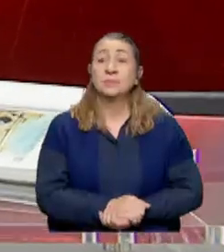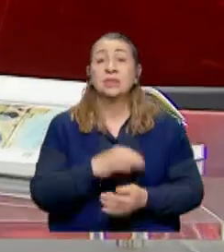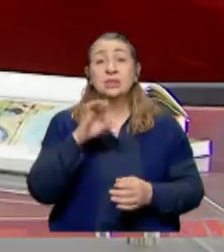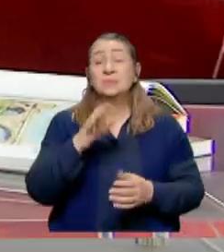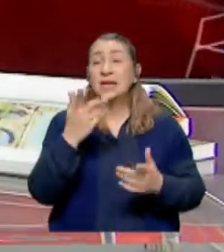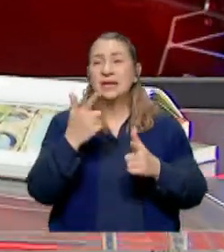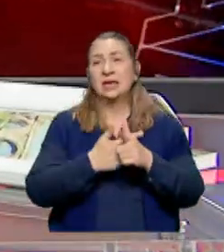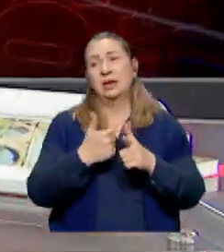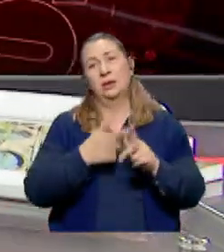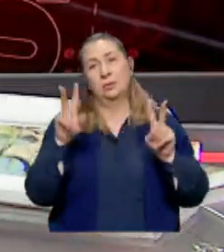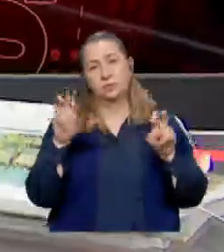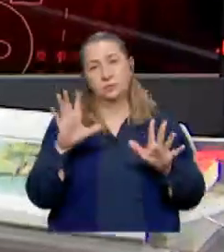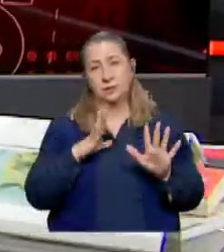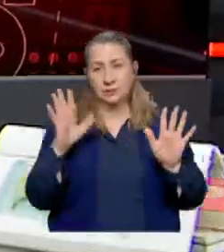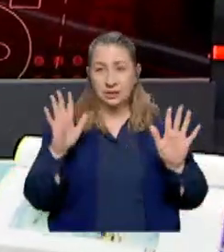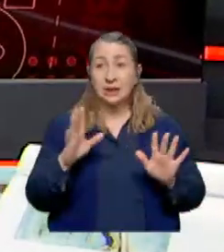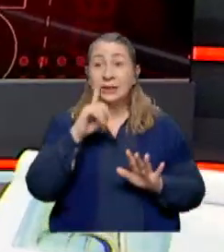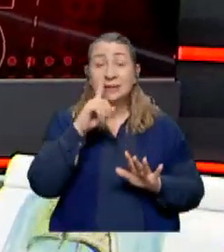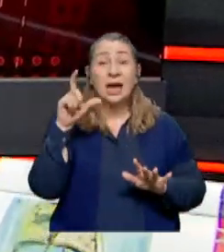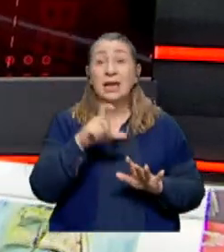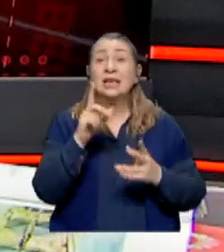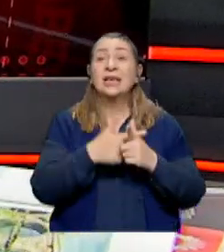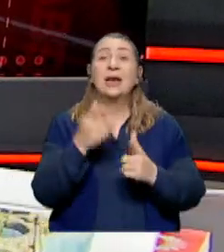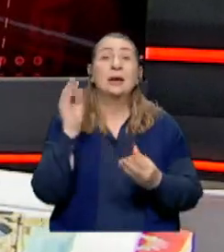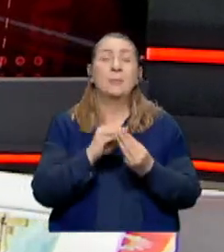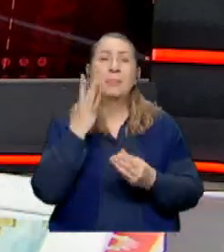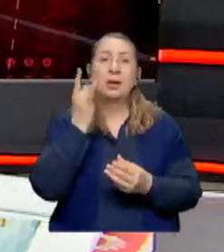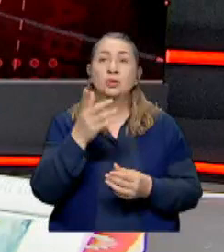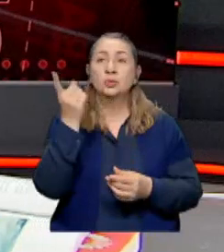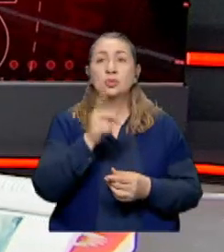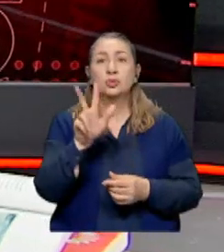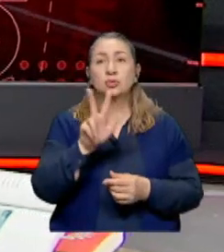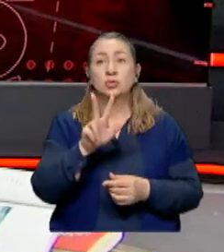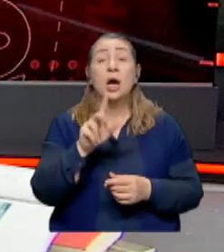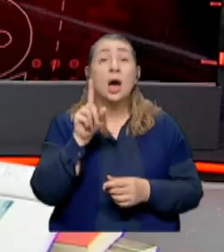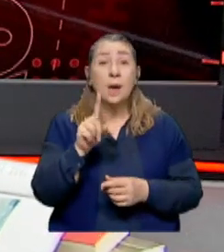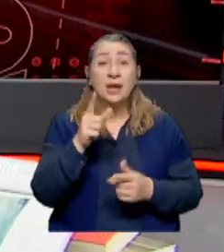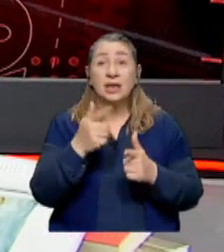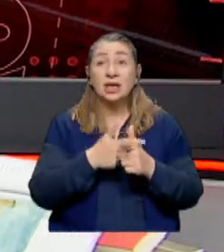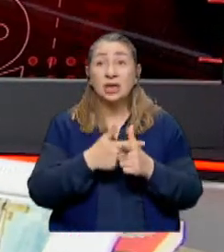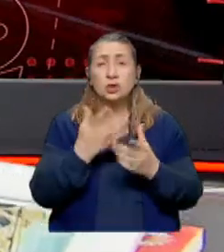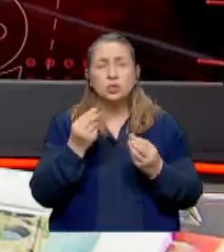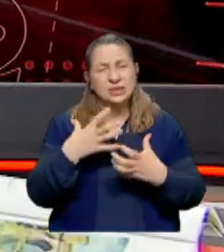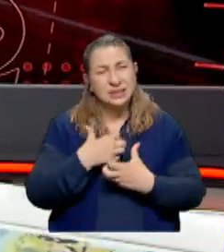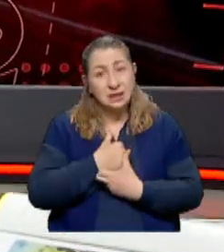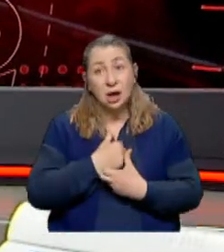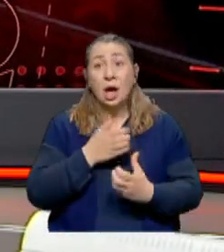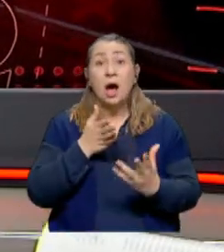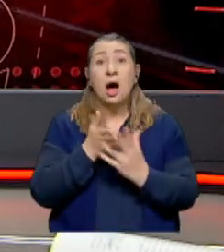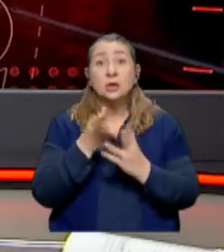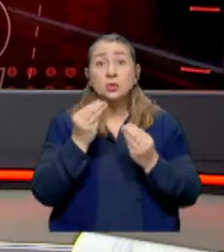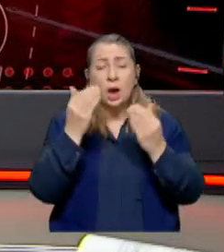Şimdi sırada kira meselesi var. Nisan ayı kira artış oranı belli oldu, %30. Fakat kiracılar da çok dertli. Arada